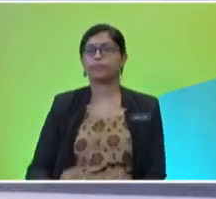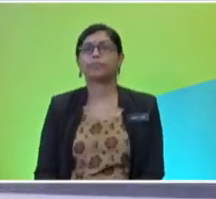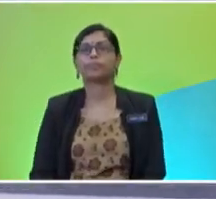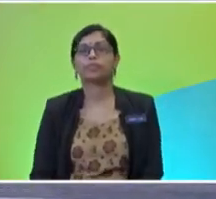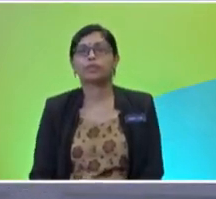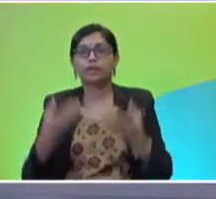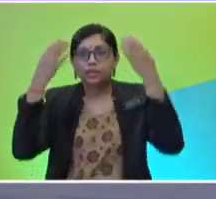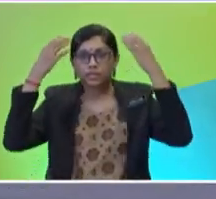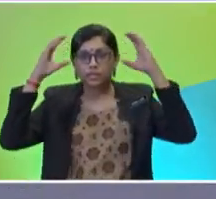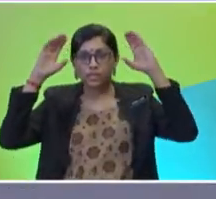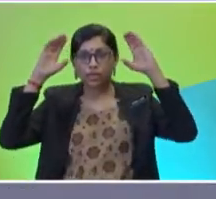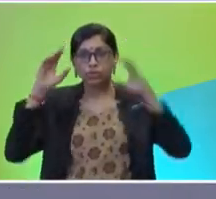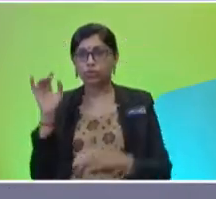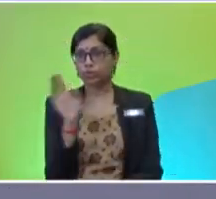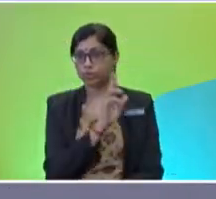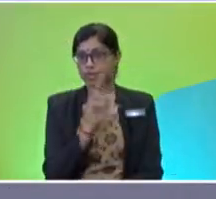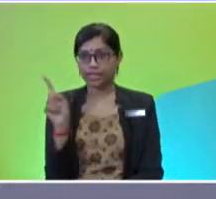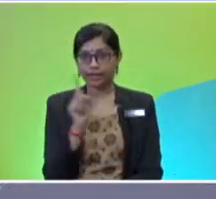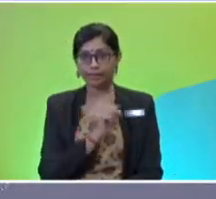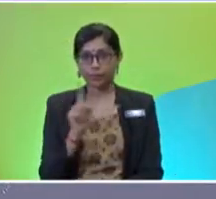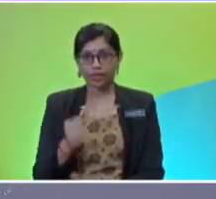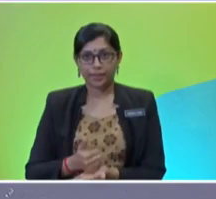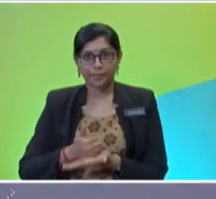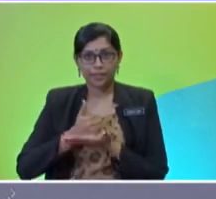pandai pakai sendiri.